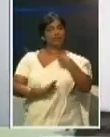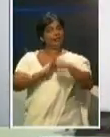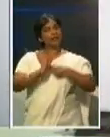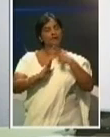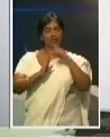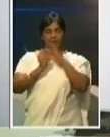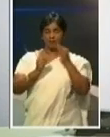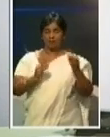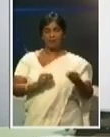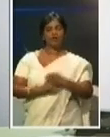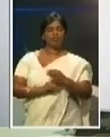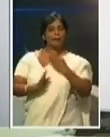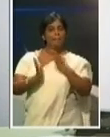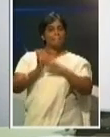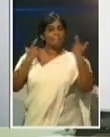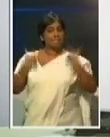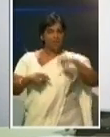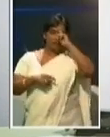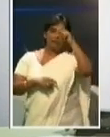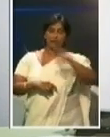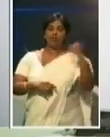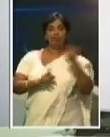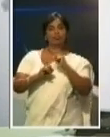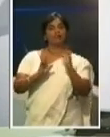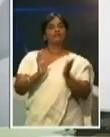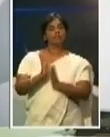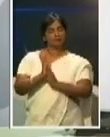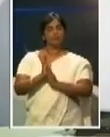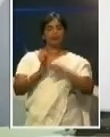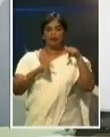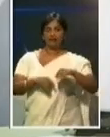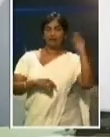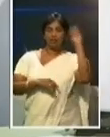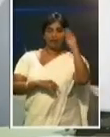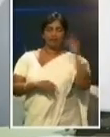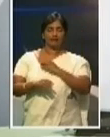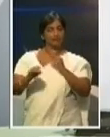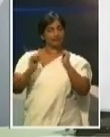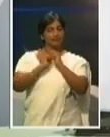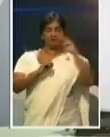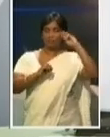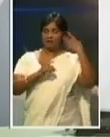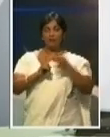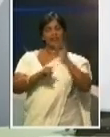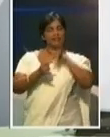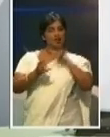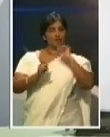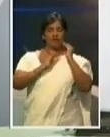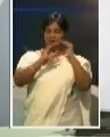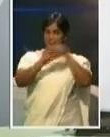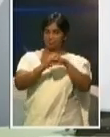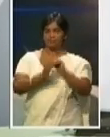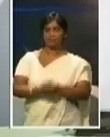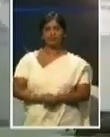දේශීය පුවත් මහින්ද රාජපක්ෂ මහතා නව අග්‍රාමාත්‍යවරයා ලෙස අද සවස දිරුම් දුන්නා ඒ ජනාධිපති ලේකම්